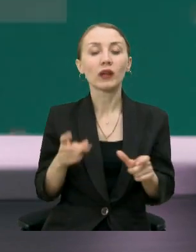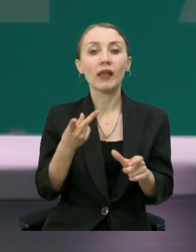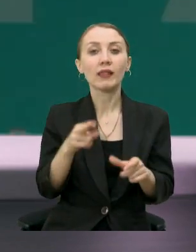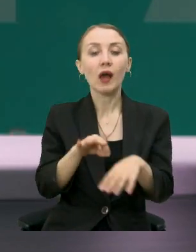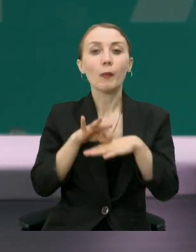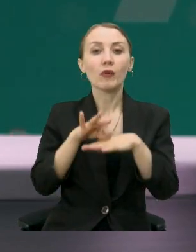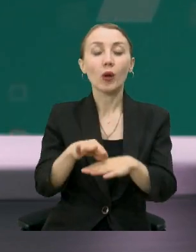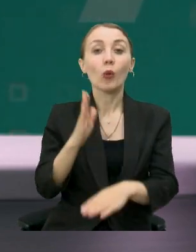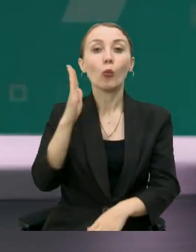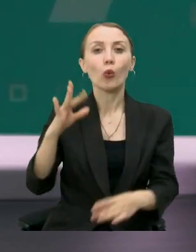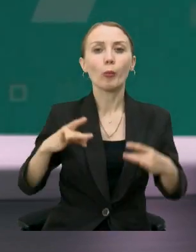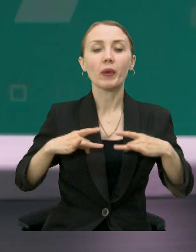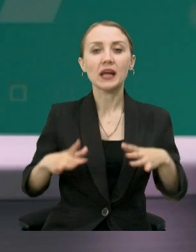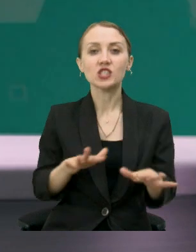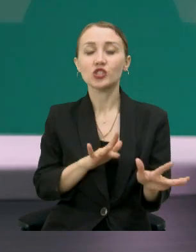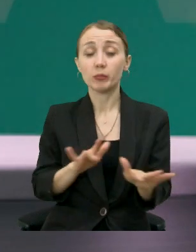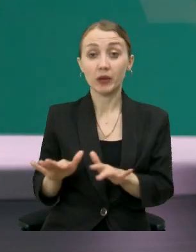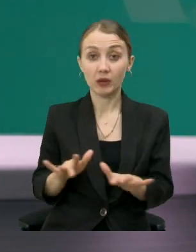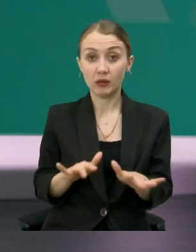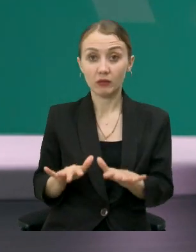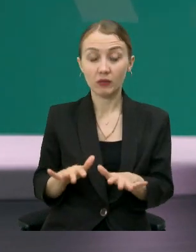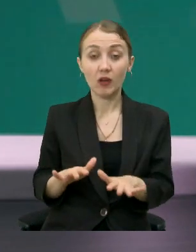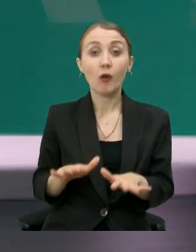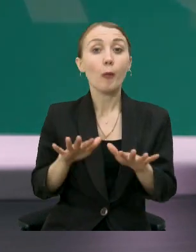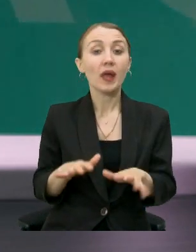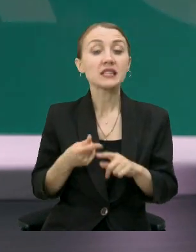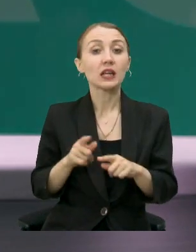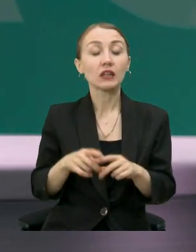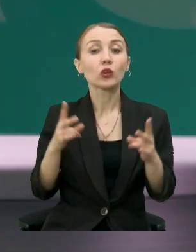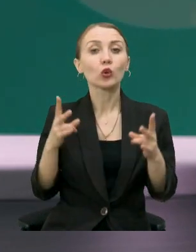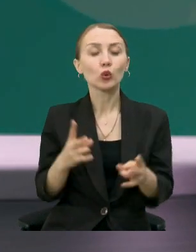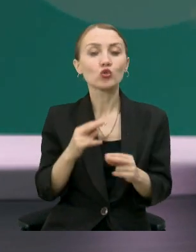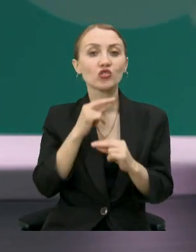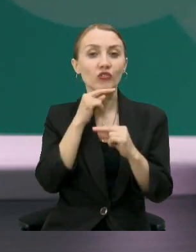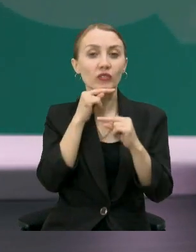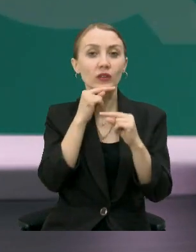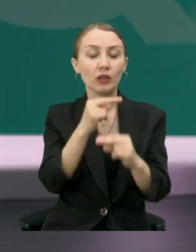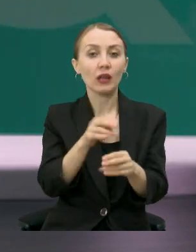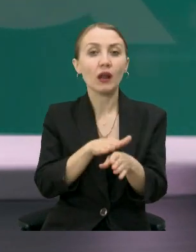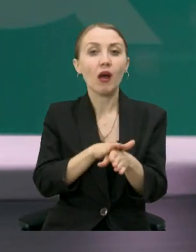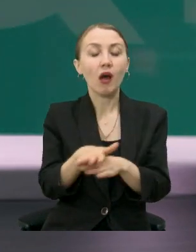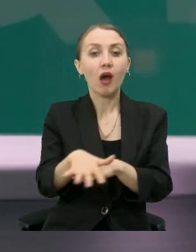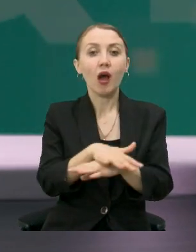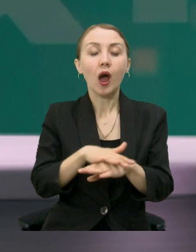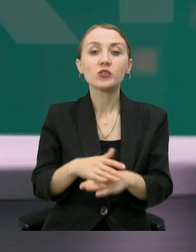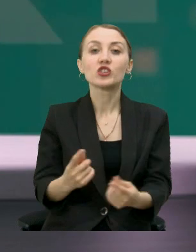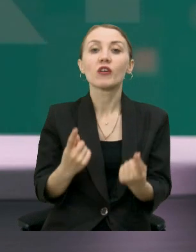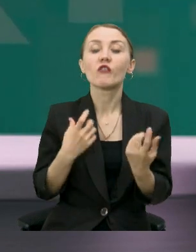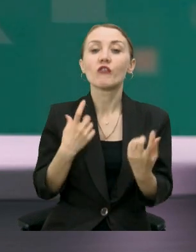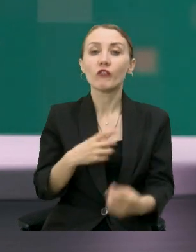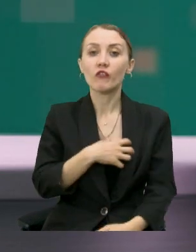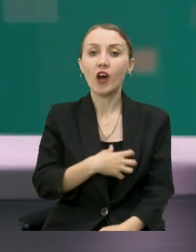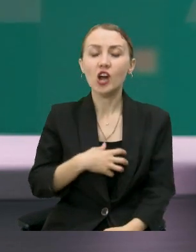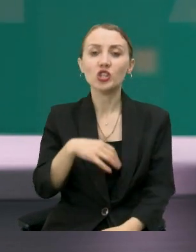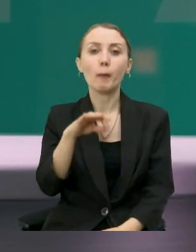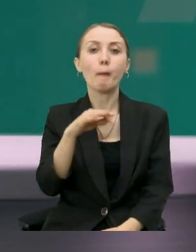проведение предстоящих праздничных мероприятий. Вместо этого следует сосредоточиться на реализации общественно значимых и социально